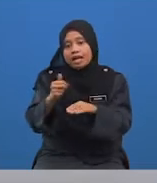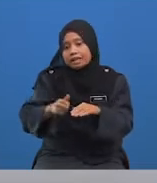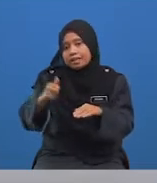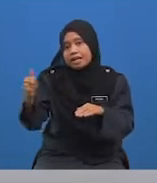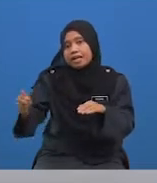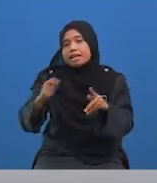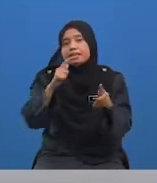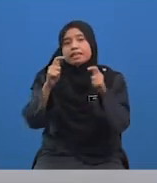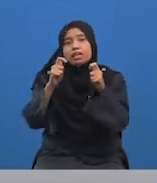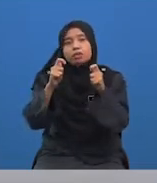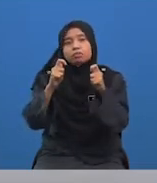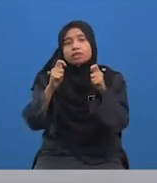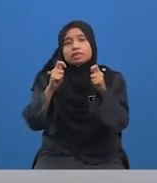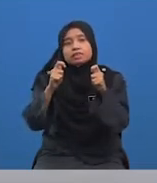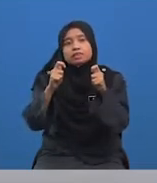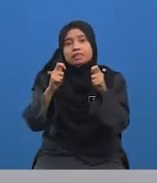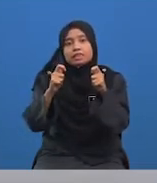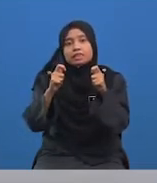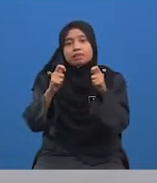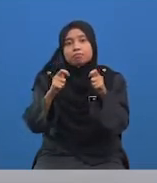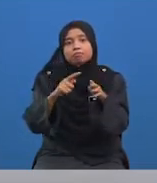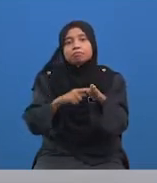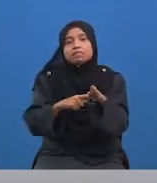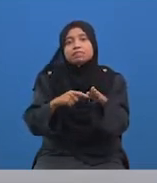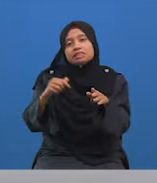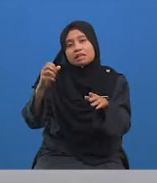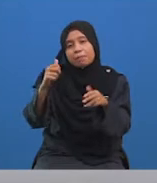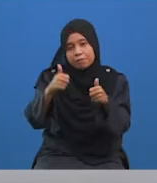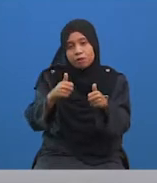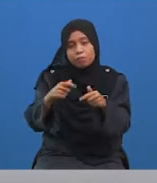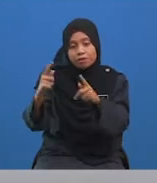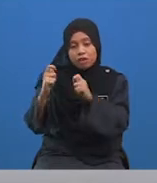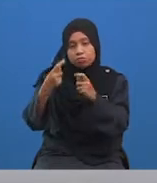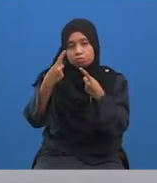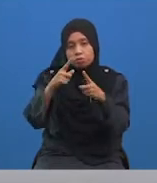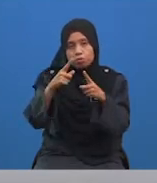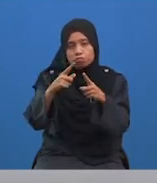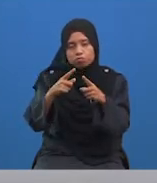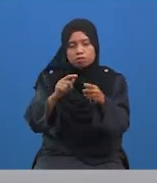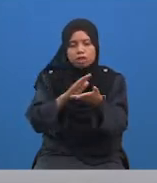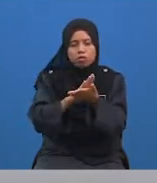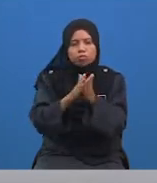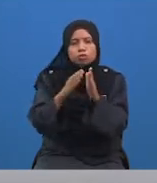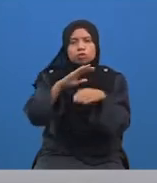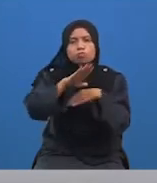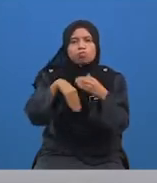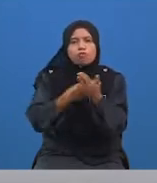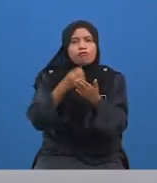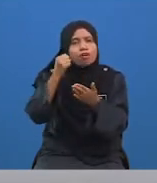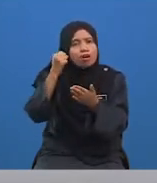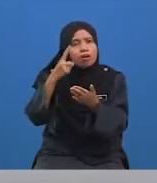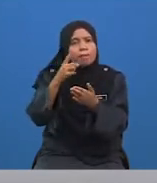alat telekomunikasi secara beretika. Cikgu harap semua dapat